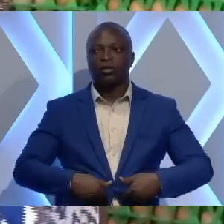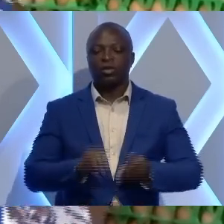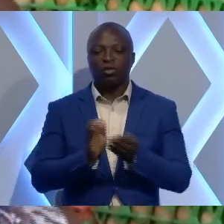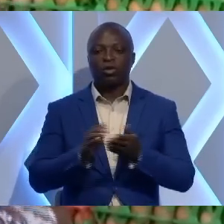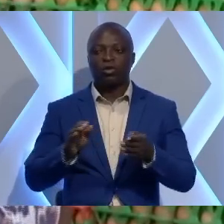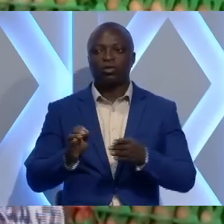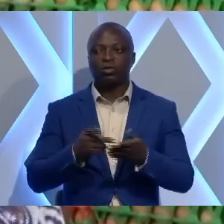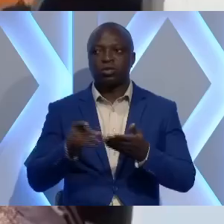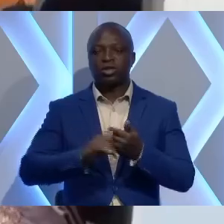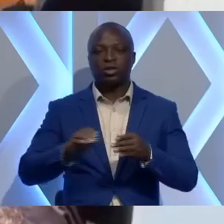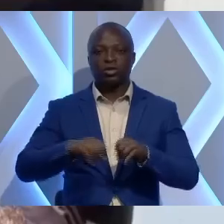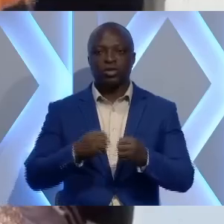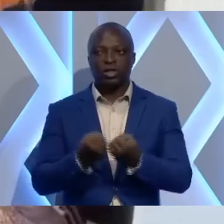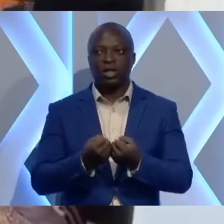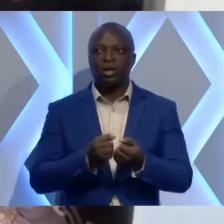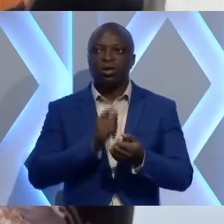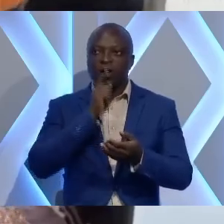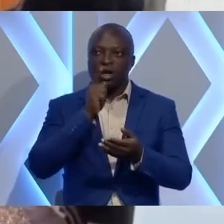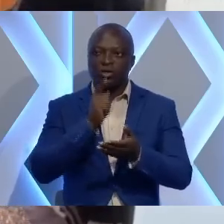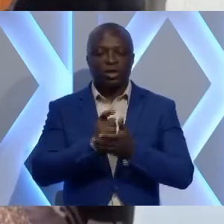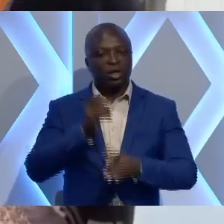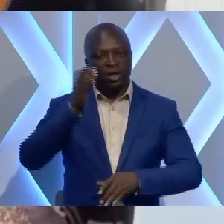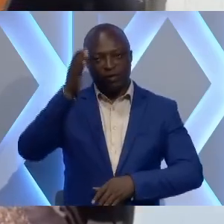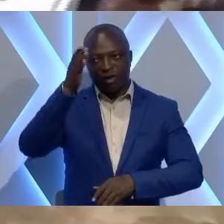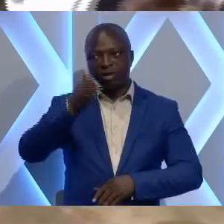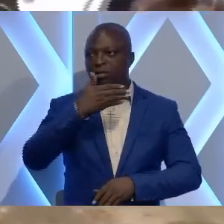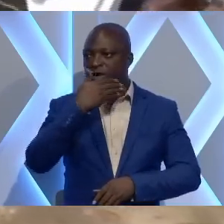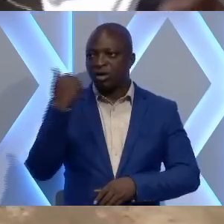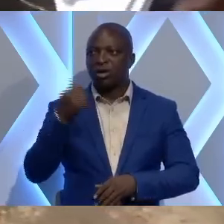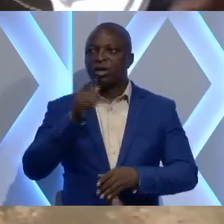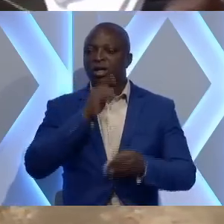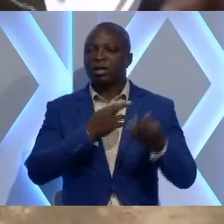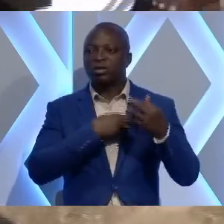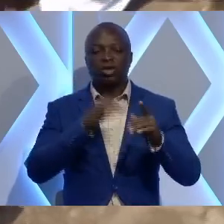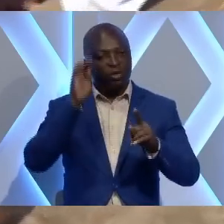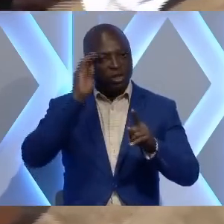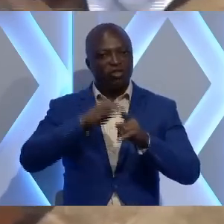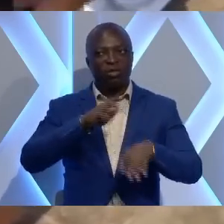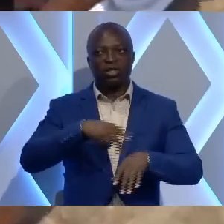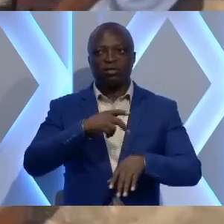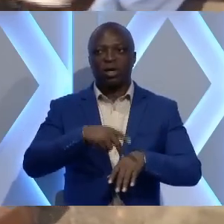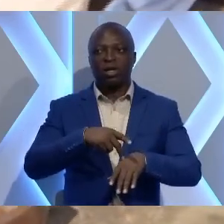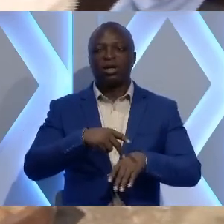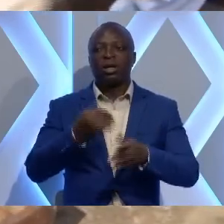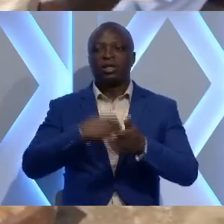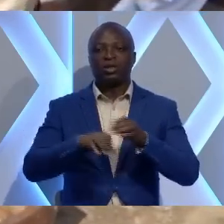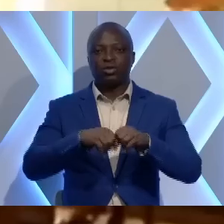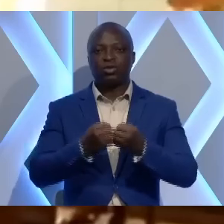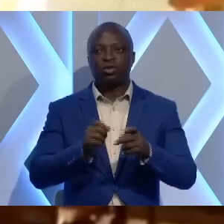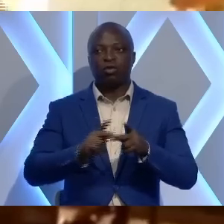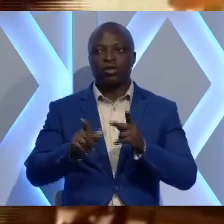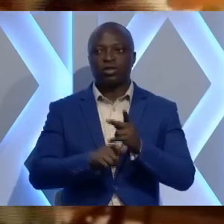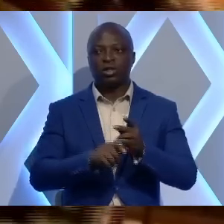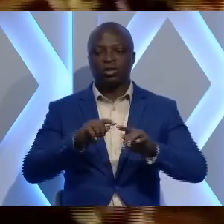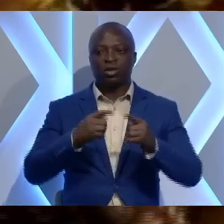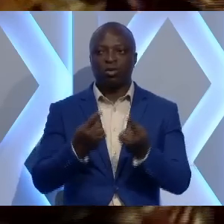micro-projets d'entreprise et à leur assurer un avenir meilleur. Il est porteur d'un objectif principal, l'insertion socio-professionnelle des